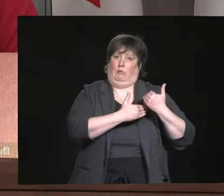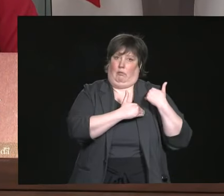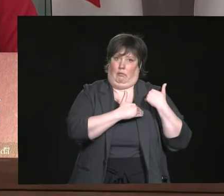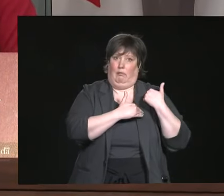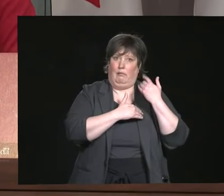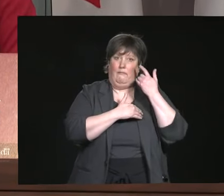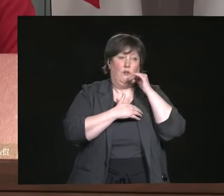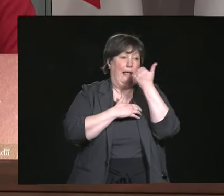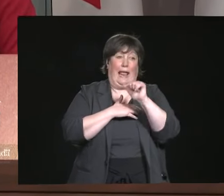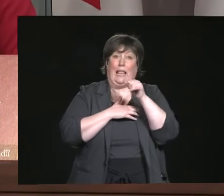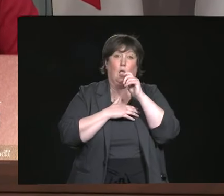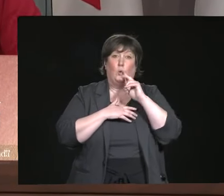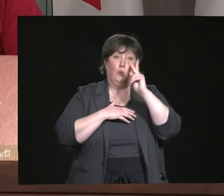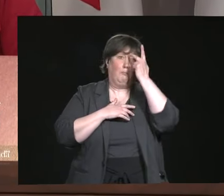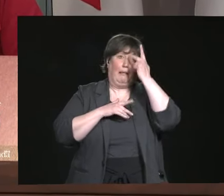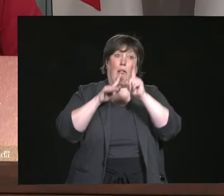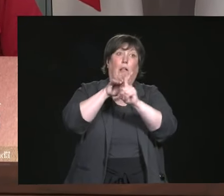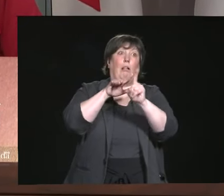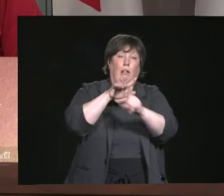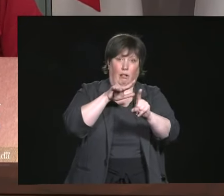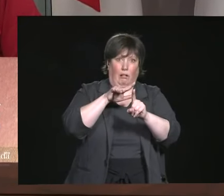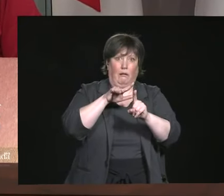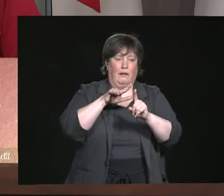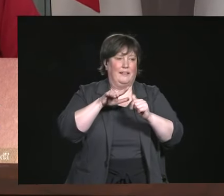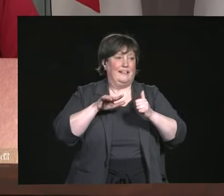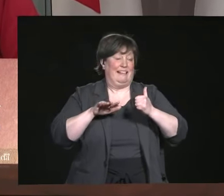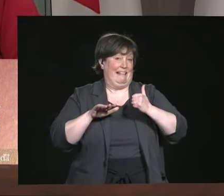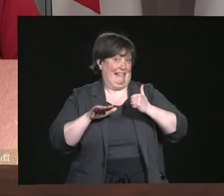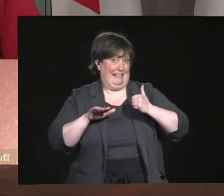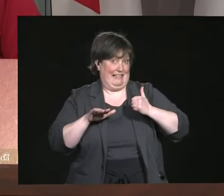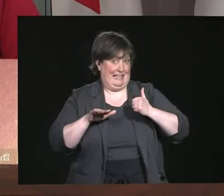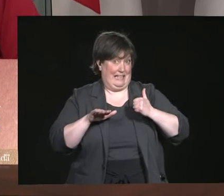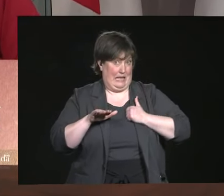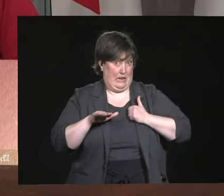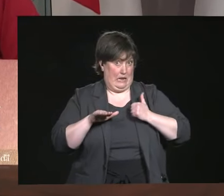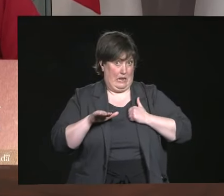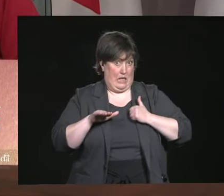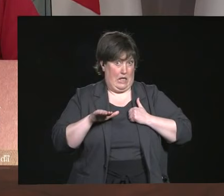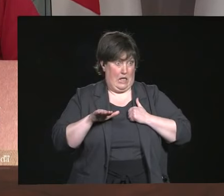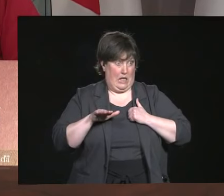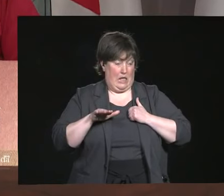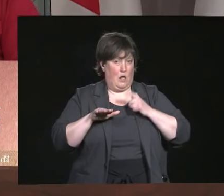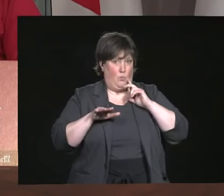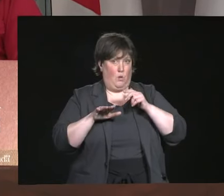jamais quelque chose qui va contre ses obligations.